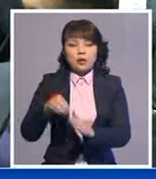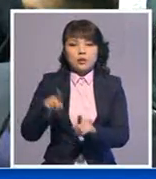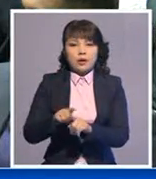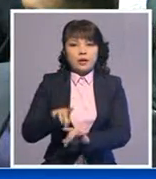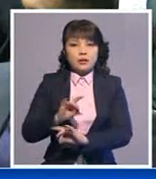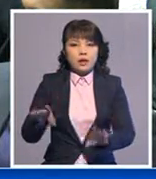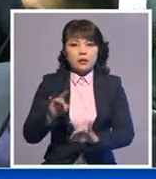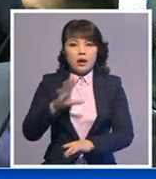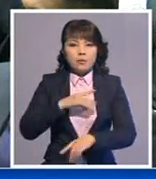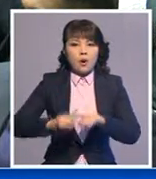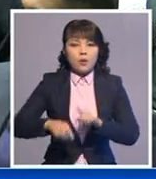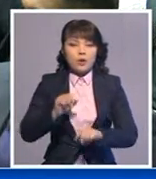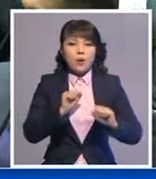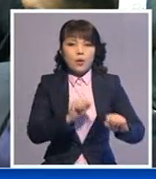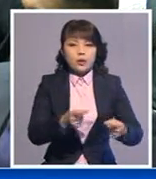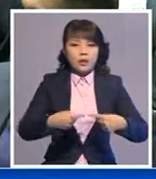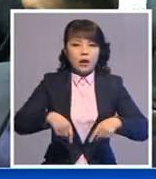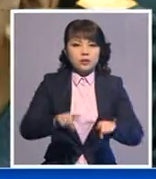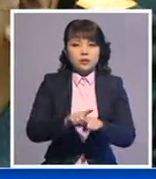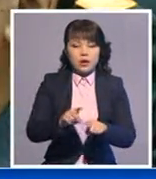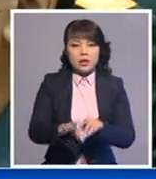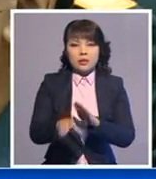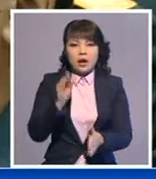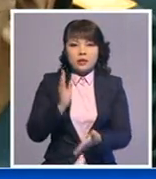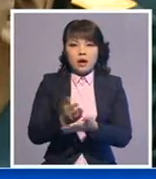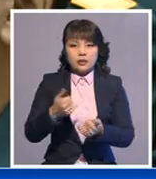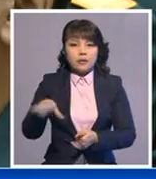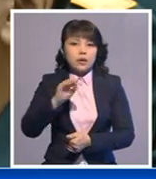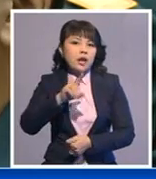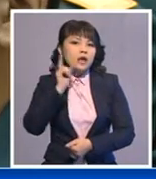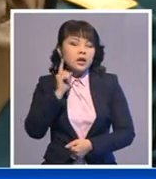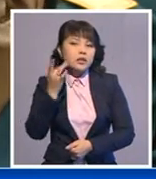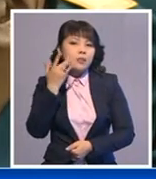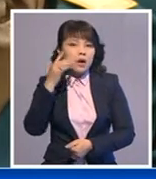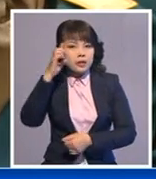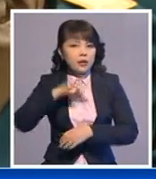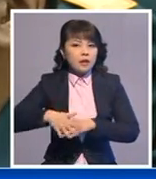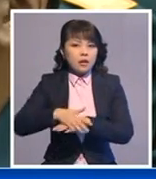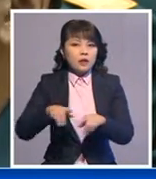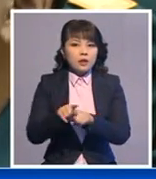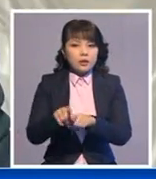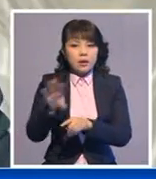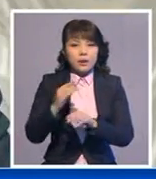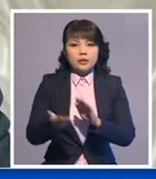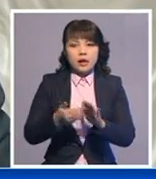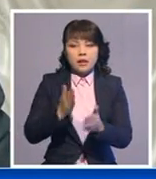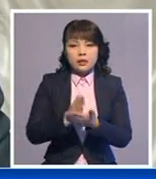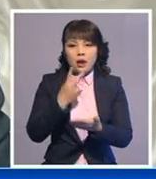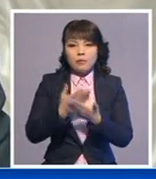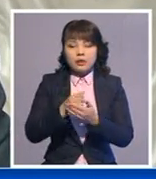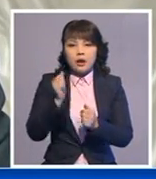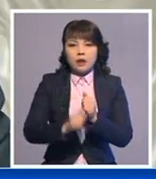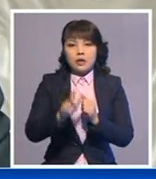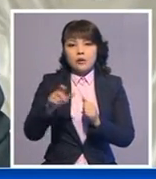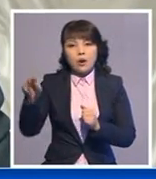халық қалаулылары отан қорғау ісін таңдаған жастарымызды президент ұсынған мәңгілік елді қалыптастыруға шақырды. Осындағы әрбір оқушы жақсы